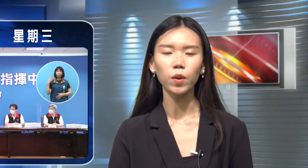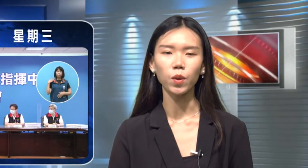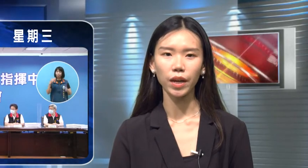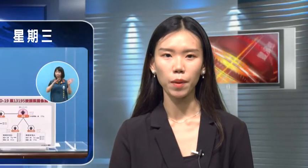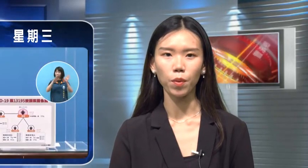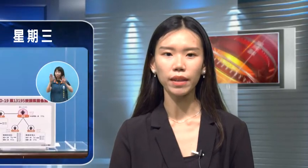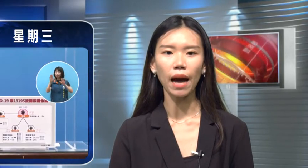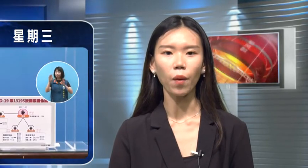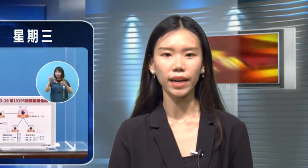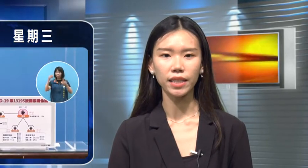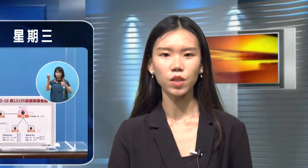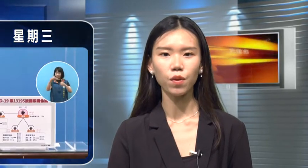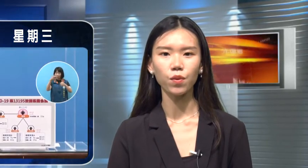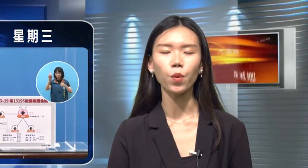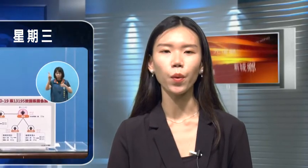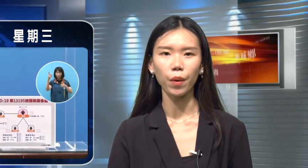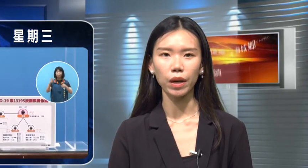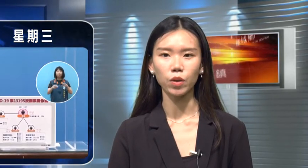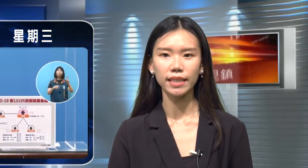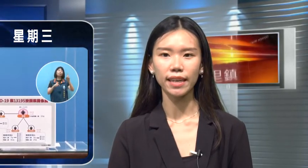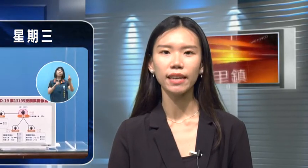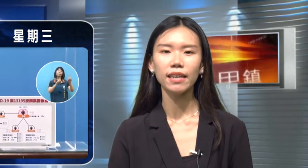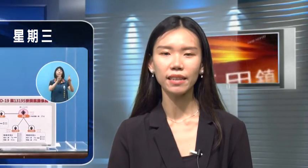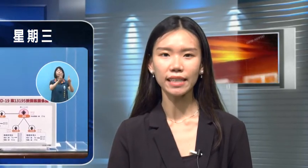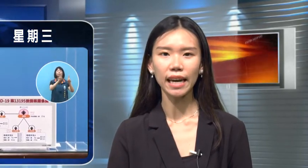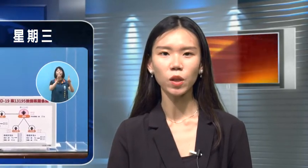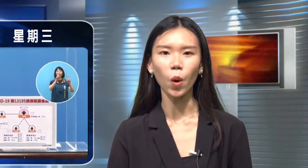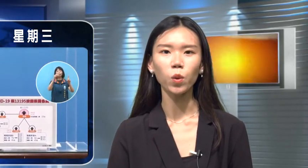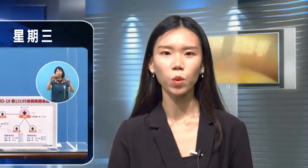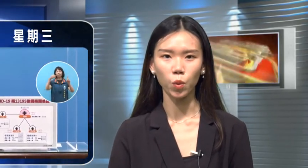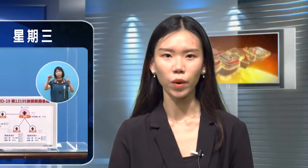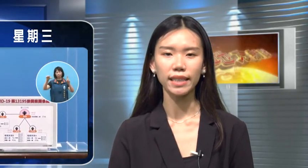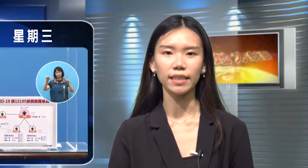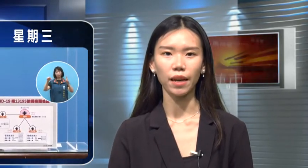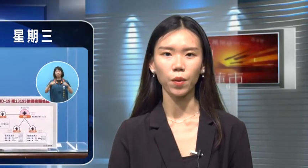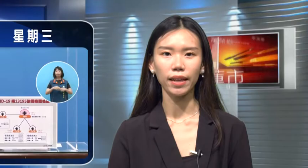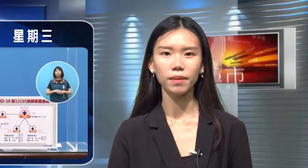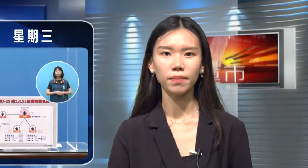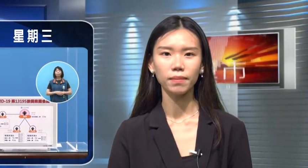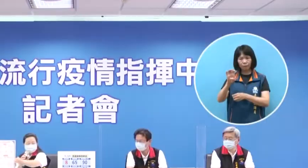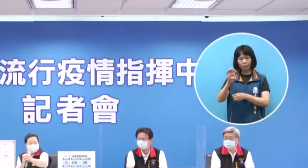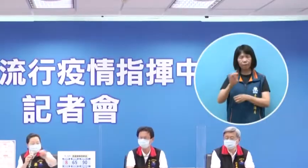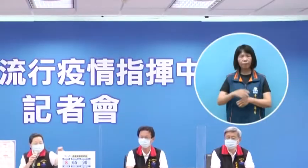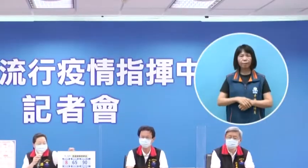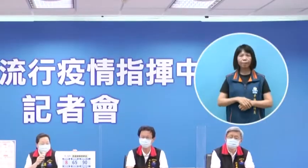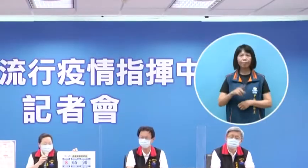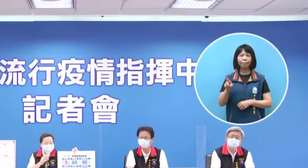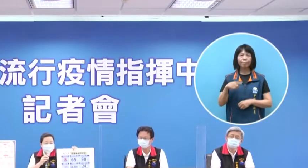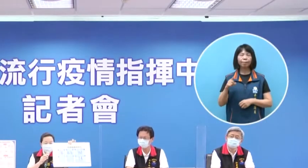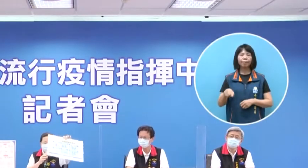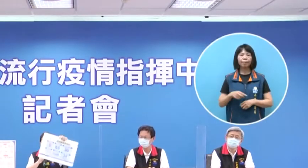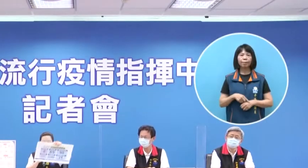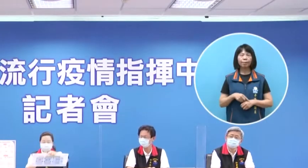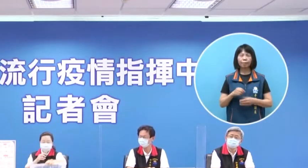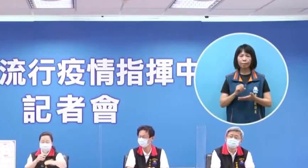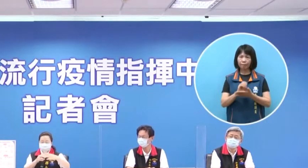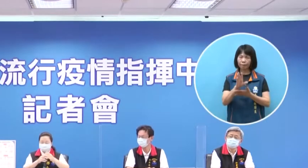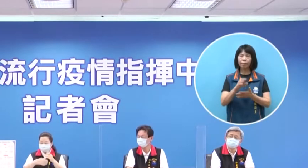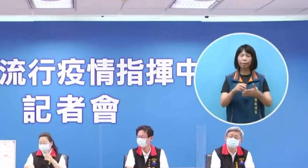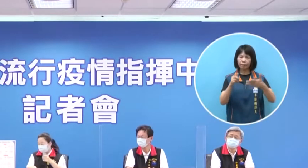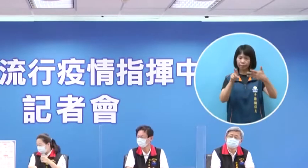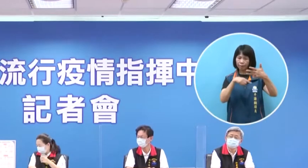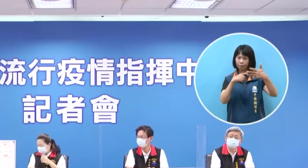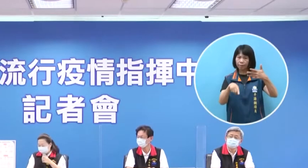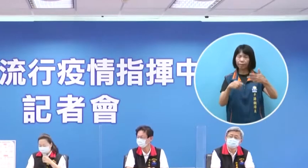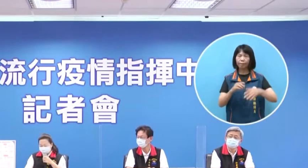的需要，都可以拨打花莲县政府关怀专线，让大家一同度过疫情难关。 16号的疫情记者会上，县长徐